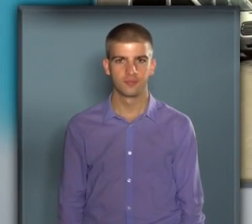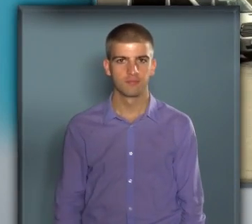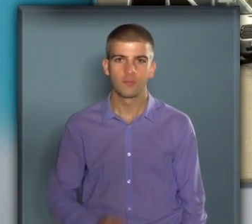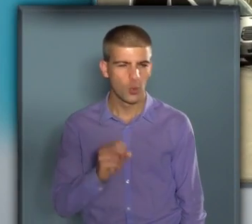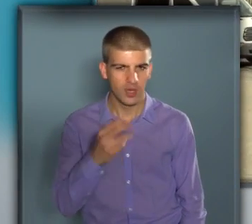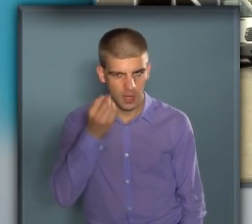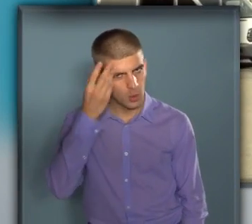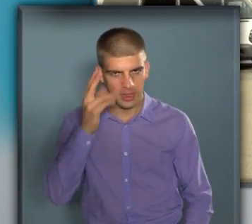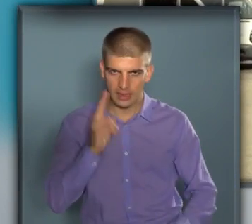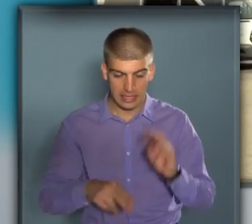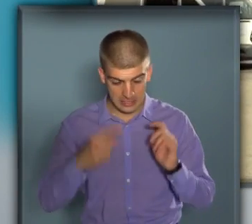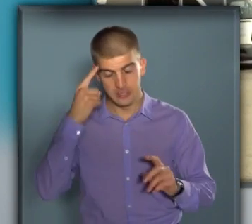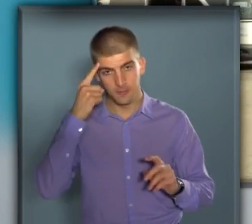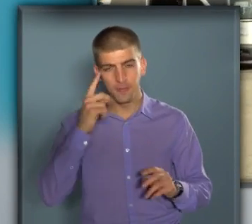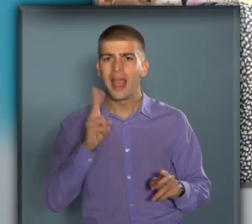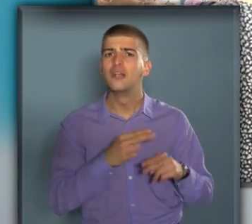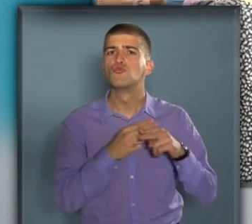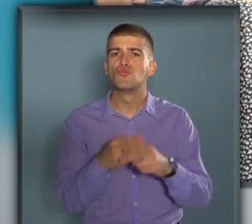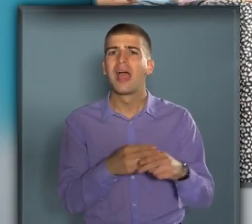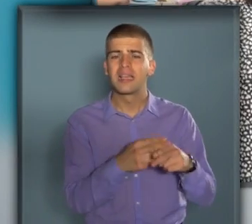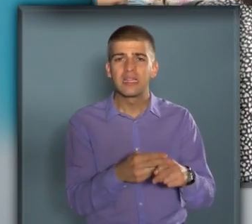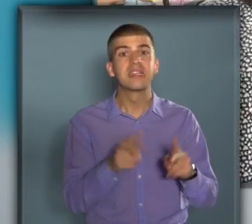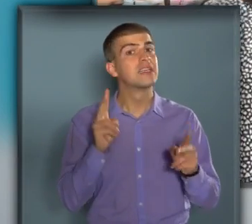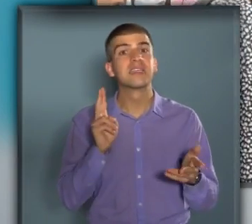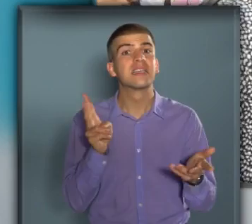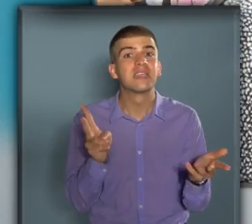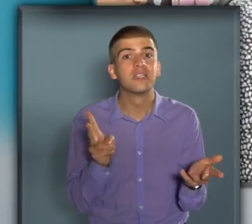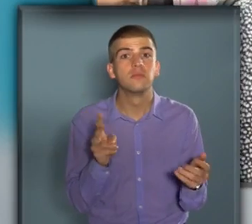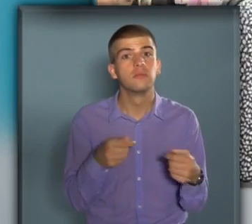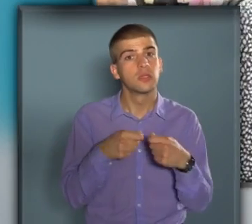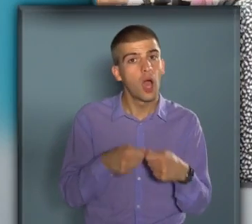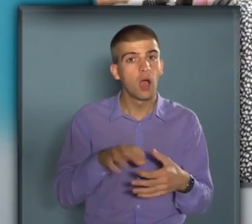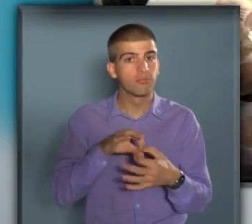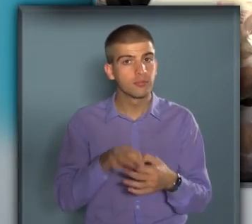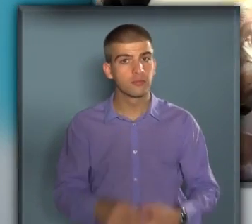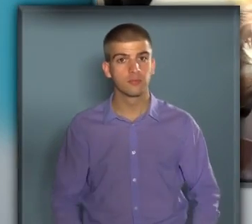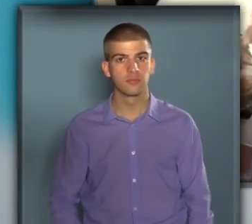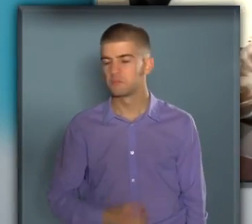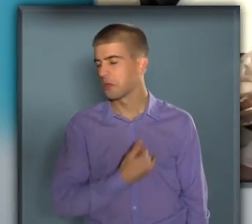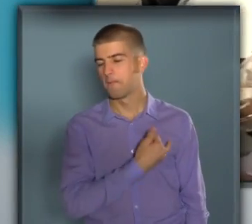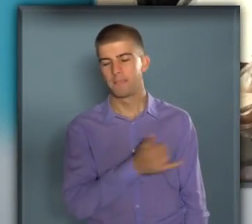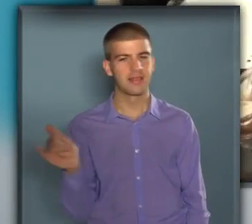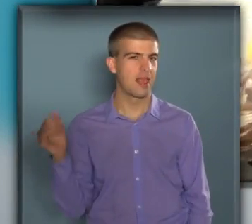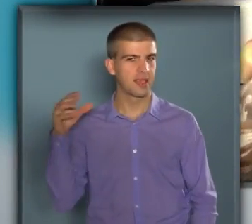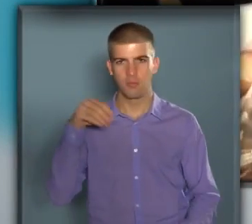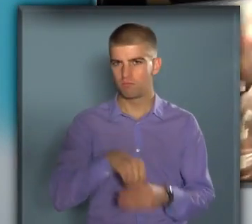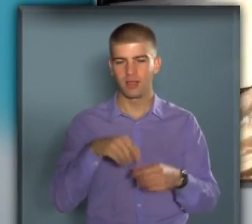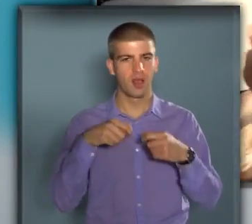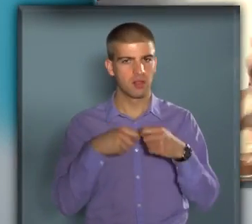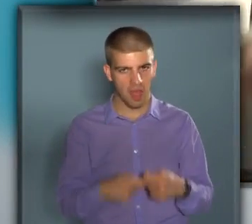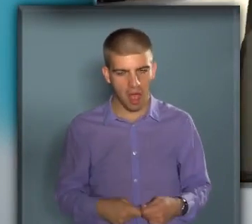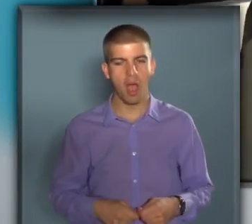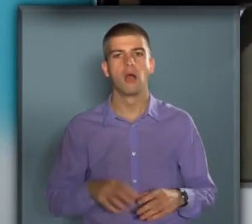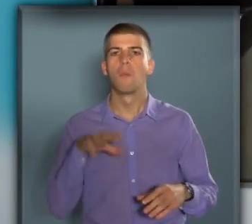megjött az ötlet, és akkor kik voltak azok, akik segítettek ennek a megvalósításában? Hogy néz ki ez az egész? Az összes termelő,